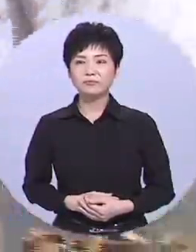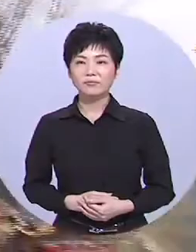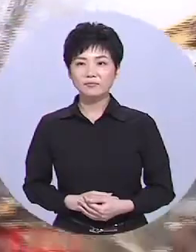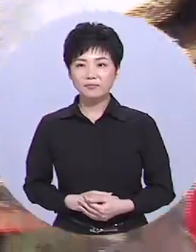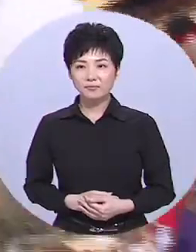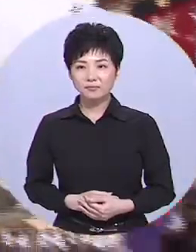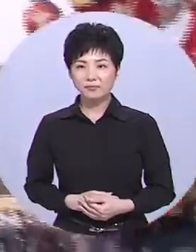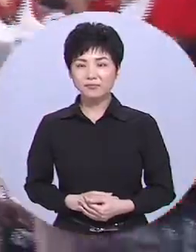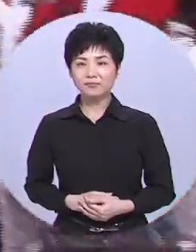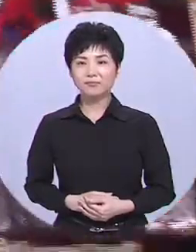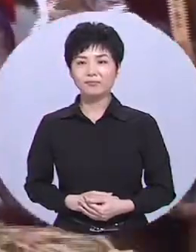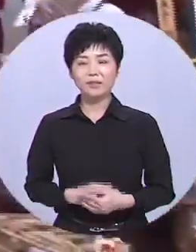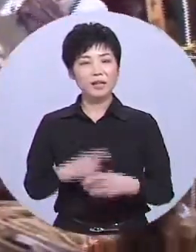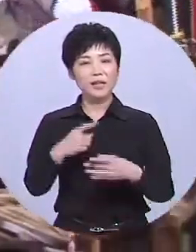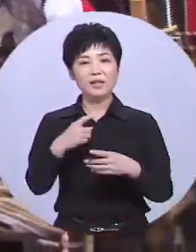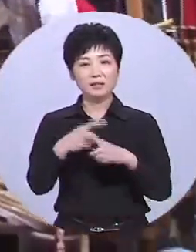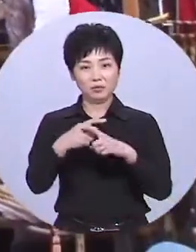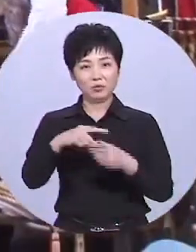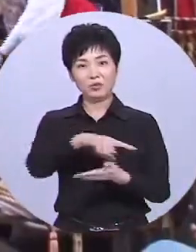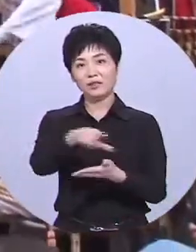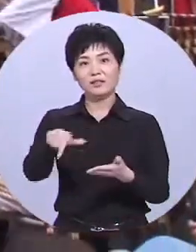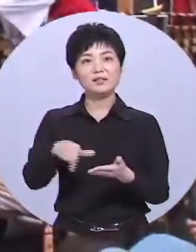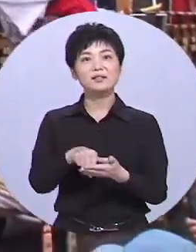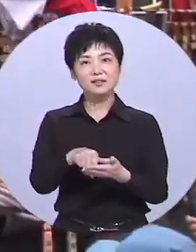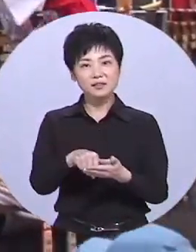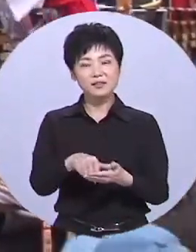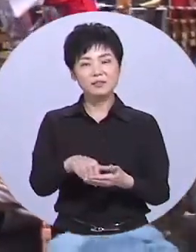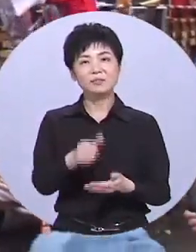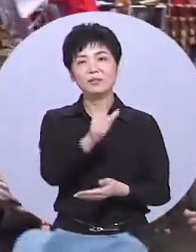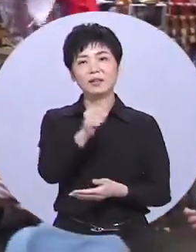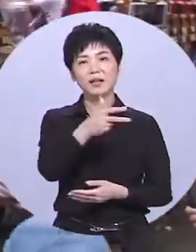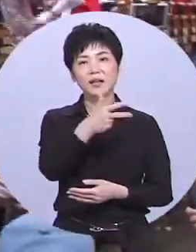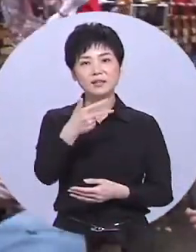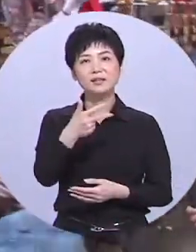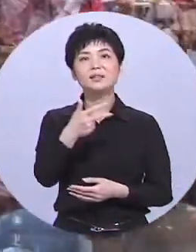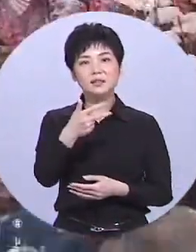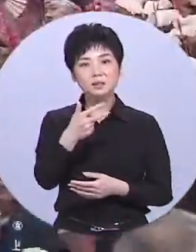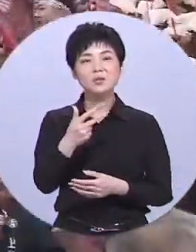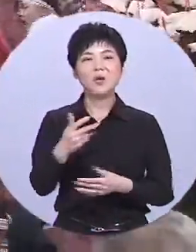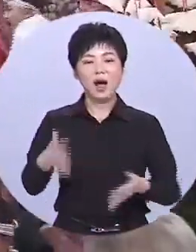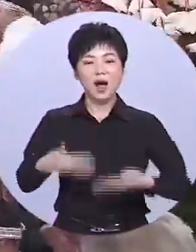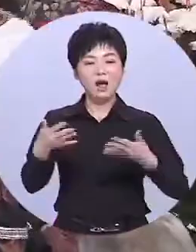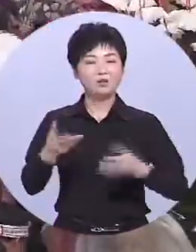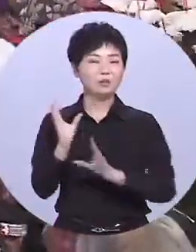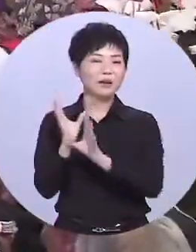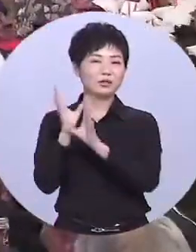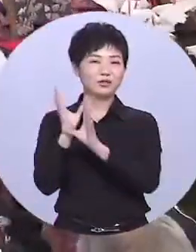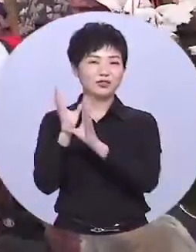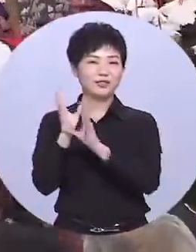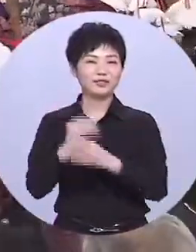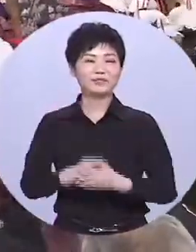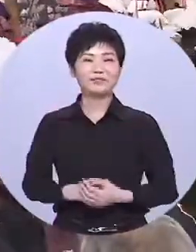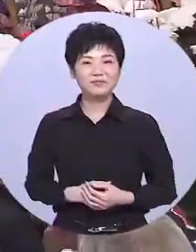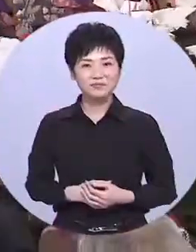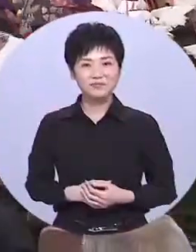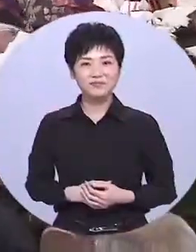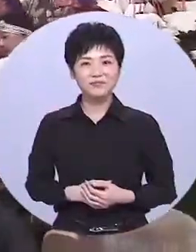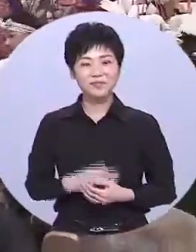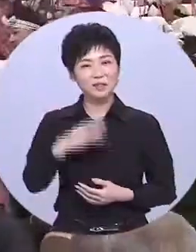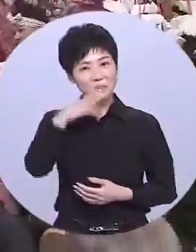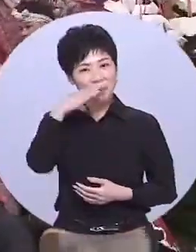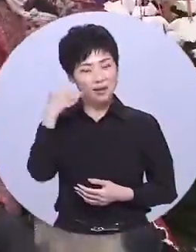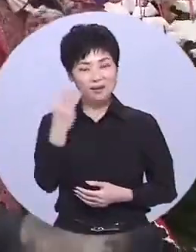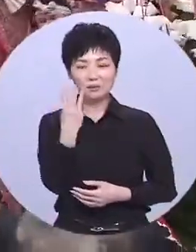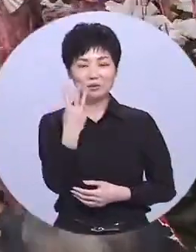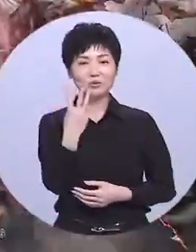年が明けてからの秩父地方で最初に出汁が出る祭りが山田の春祭り。絢爛豪華な3